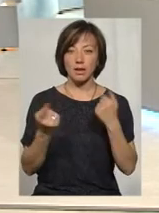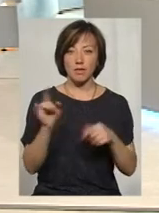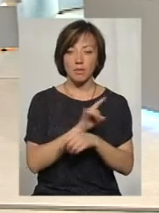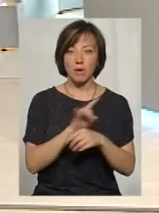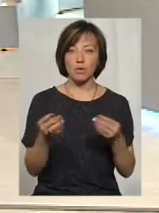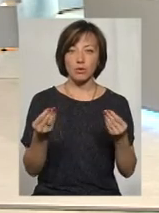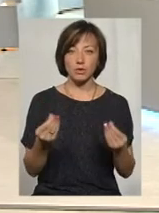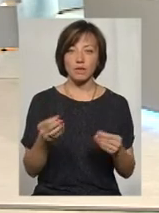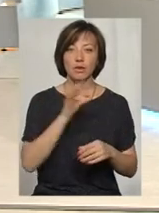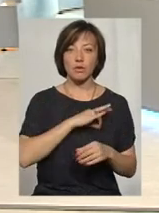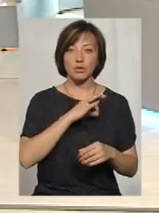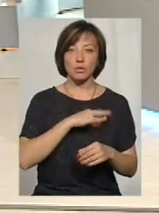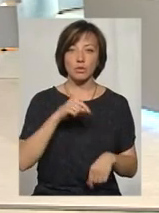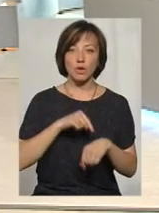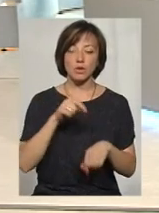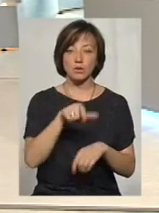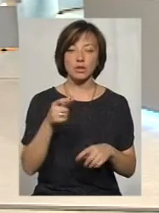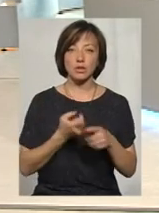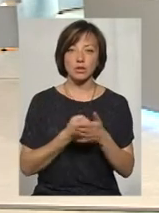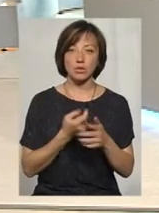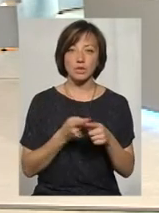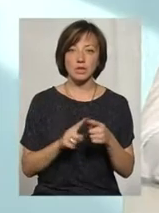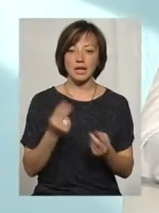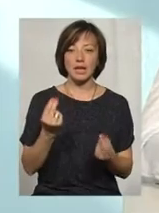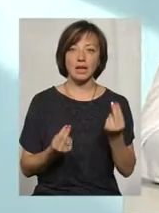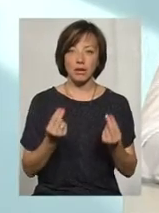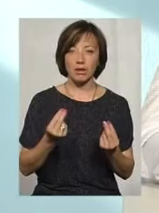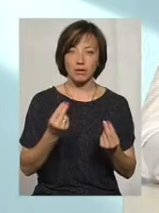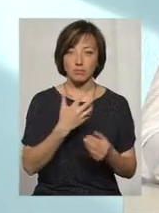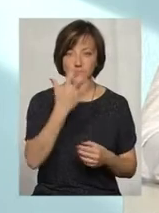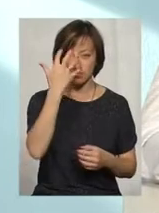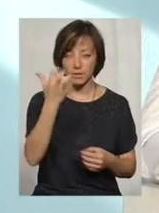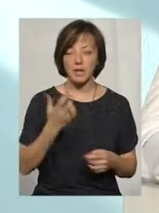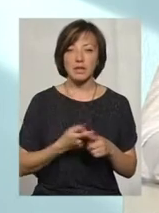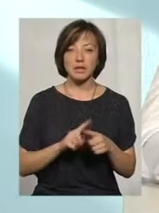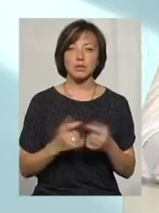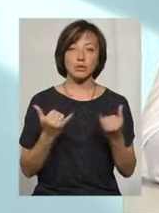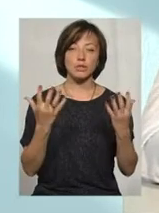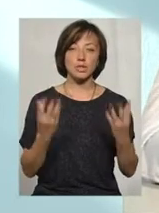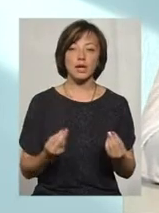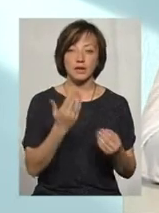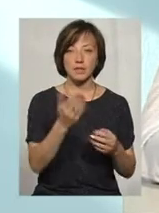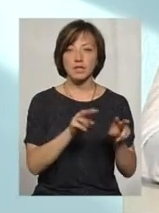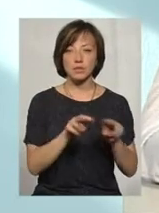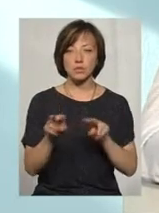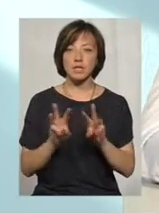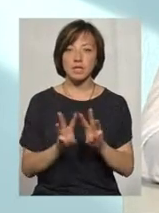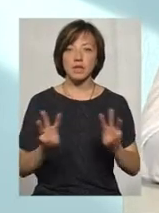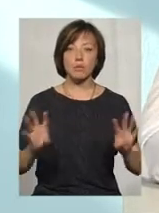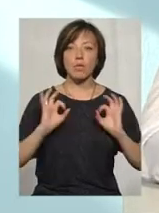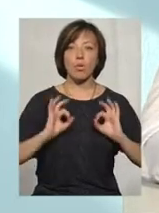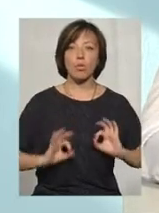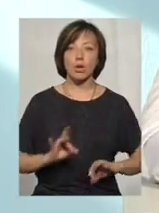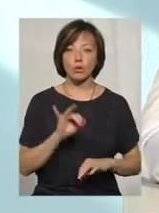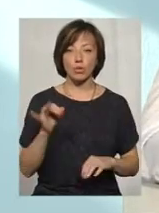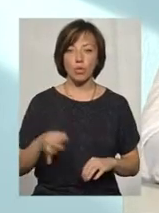використовується вразливість людей до ігор. На сьогоднішній день, якщо ви слідкуєте за сайтом прокуратури області,